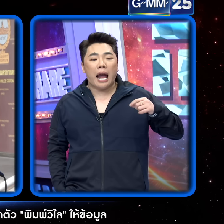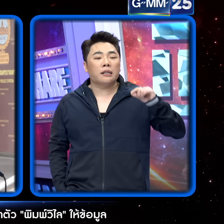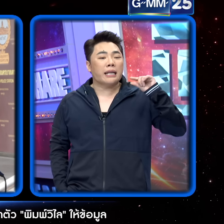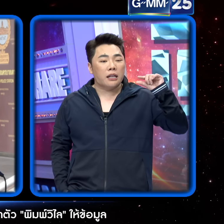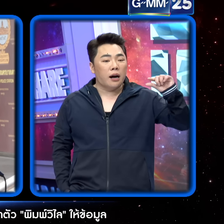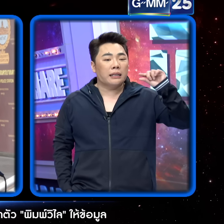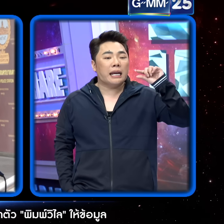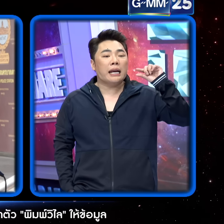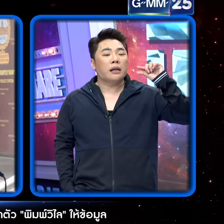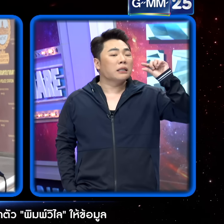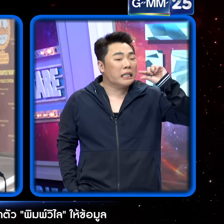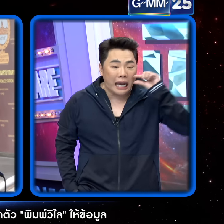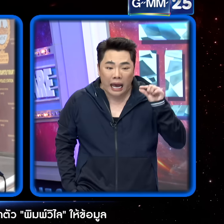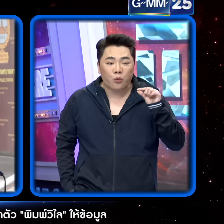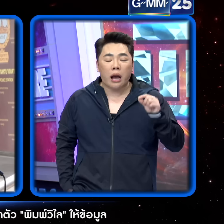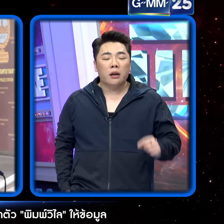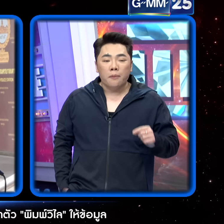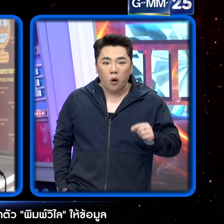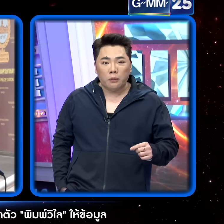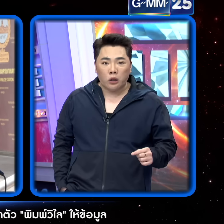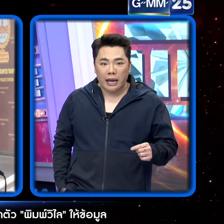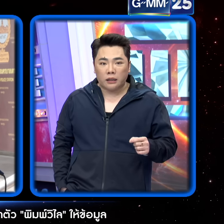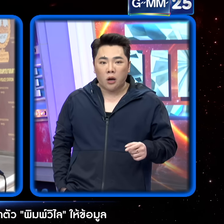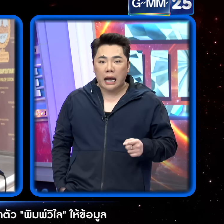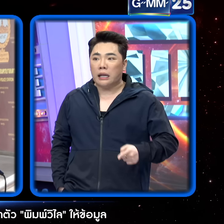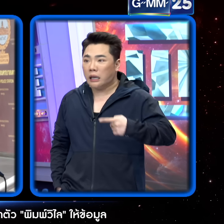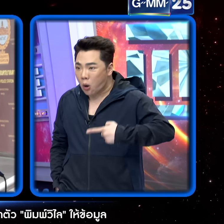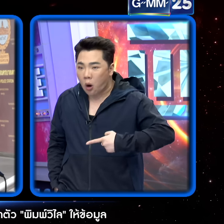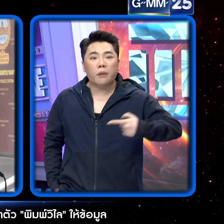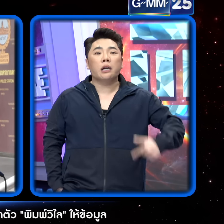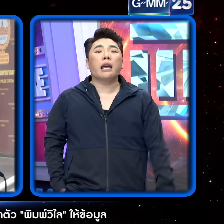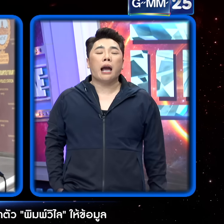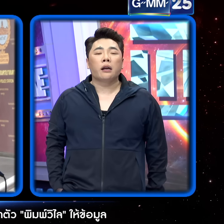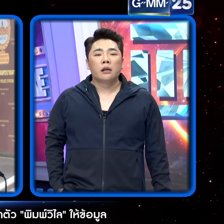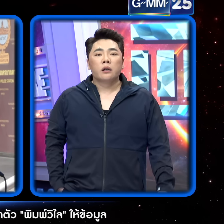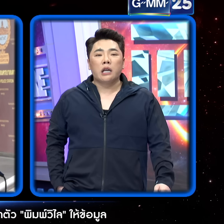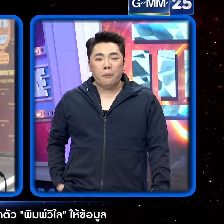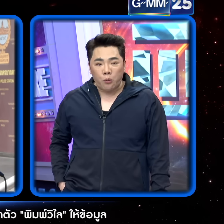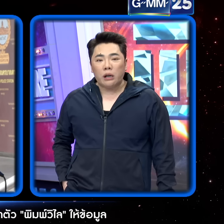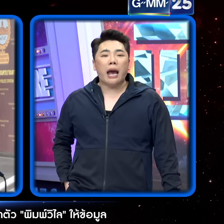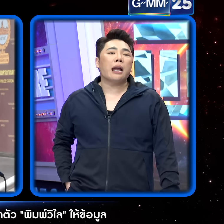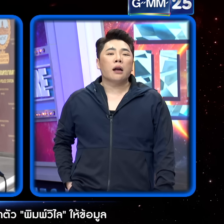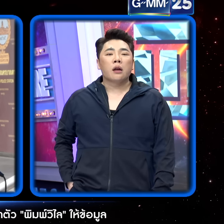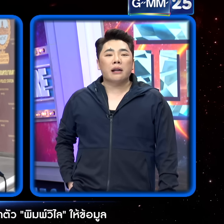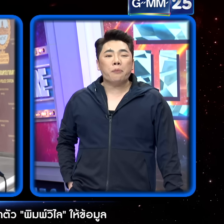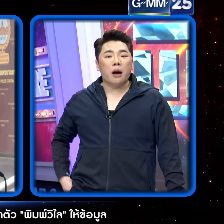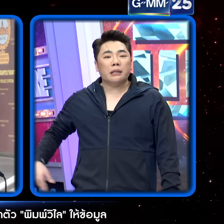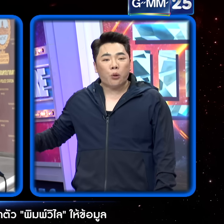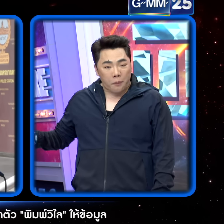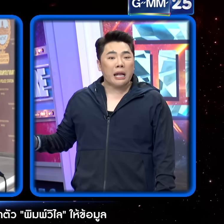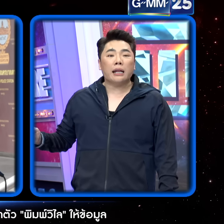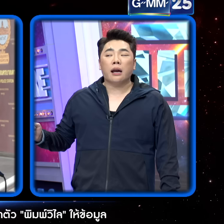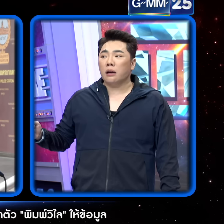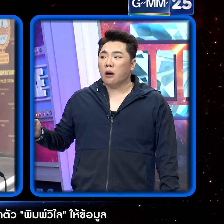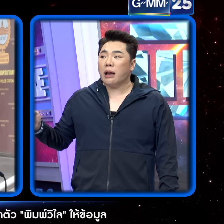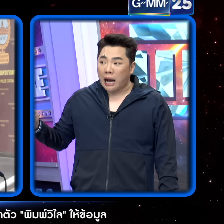ฐานเส้นเงินที่ชี้ให้เห็นว่าพลตำรวจเอกต่อศักดิ์เนี่ยเกี่ยวข้องกับเรื่องนี้ยังไงซึ่งพิมพ์วิไลเนี่ยรับเงินมาจาก